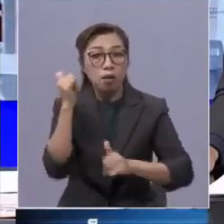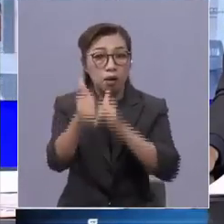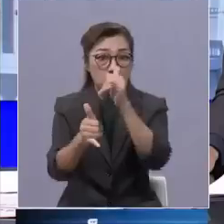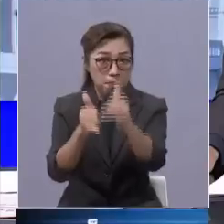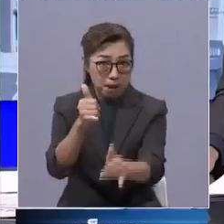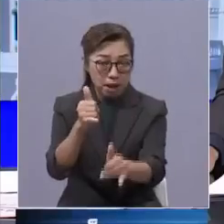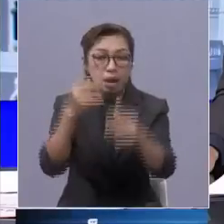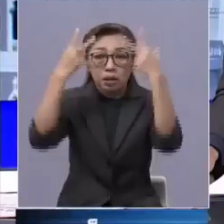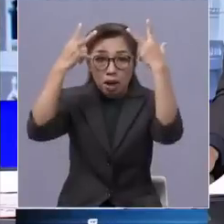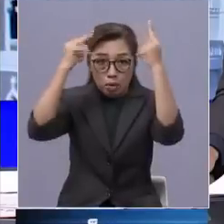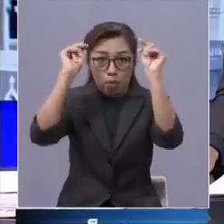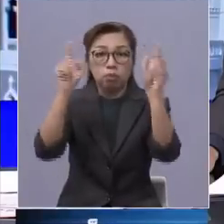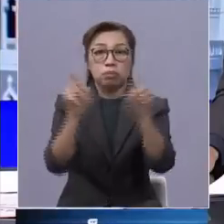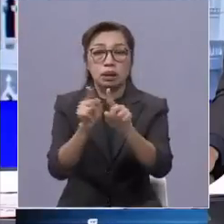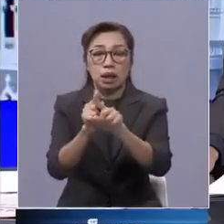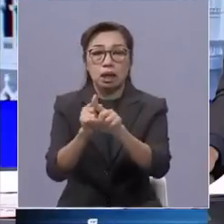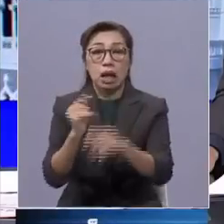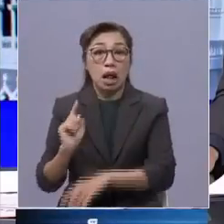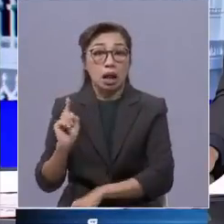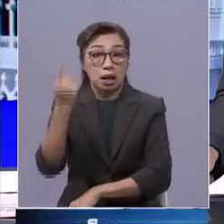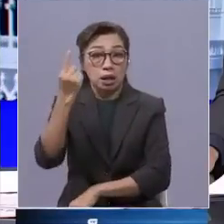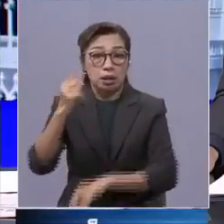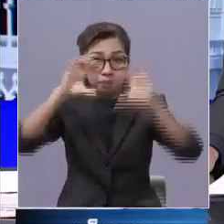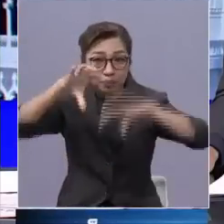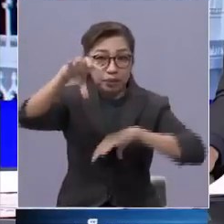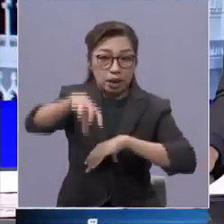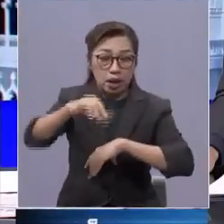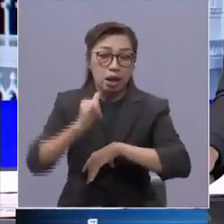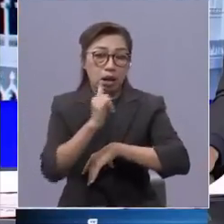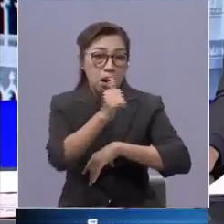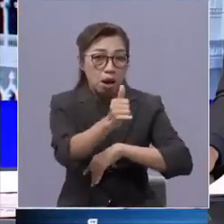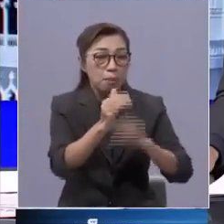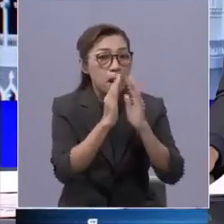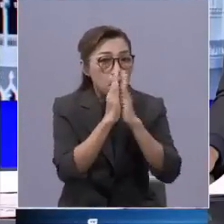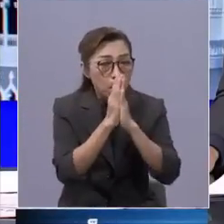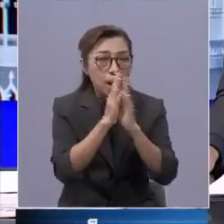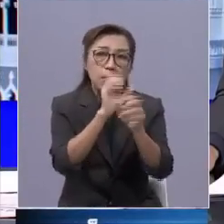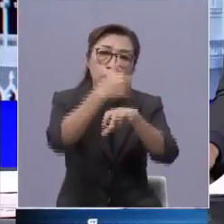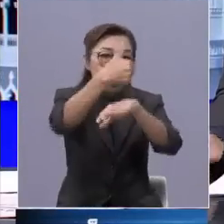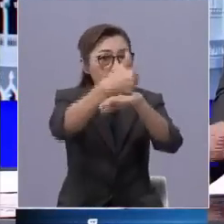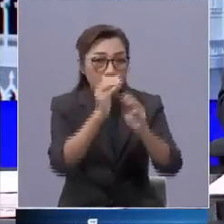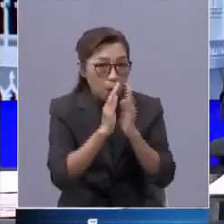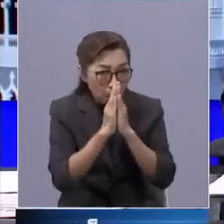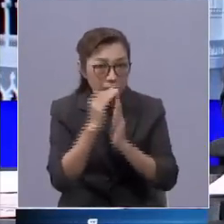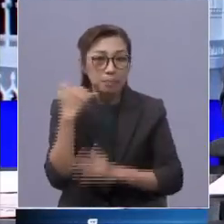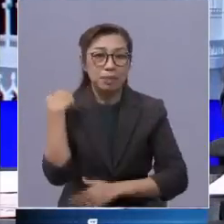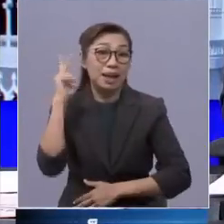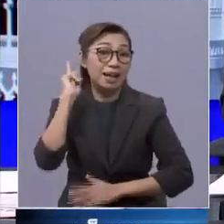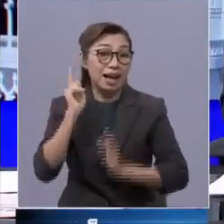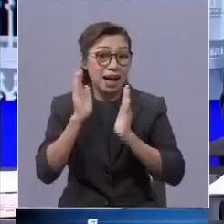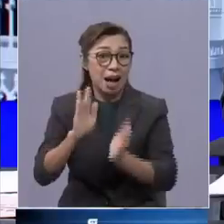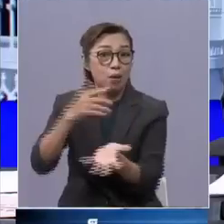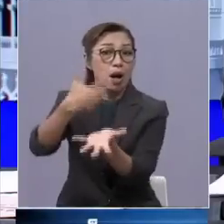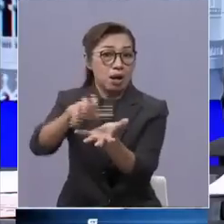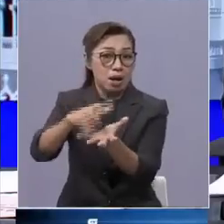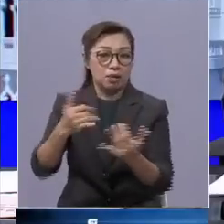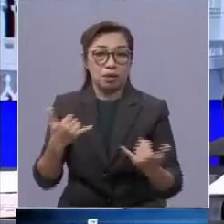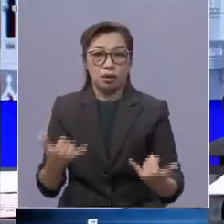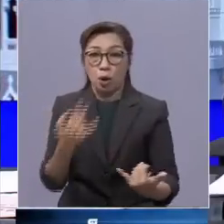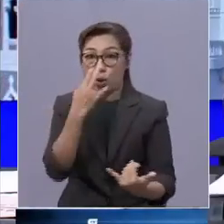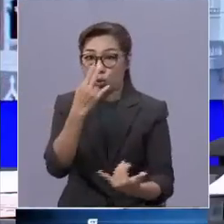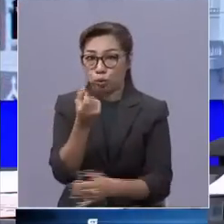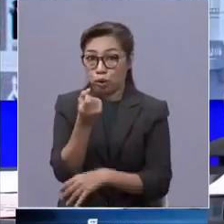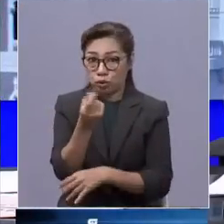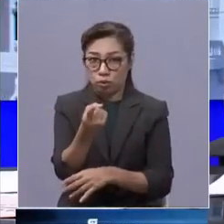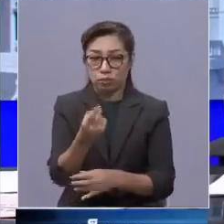เริ่มต้นวันโดยการกราบสักการะสิ่งศักดิ์สิทธิ์ประจำทำเนียบรัฐบาลดูความเคลื่อนไหวนี้กันหน่อยนะครับกับผู้สื่อข่าวของเราคุณพักคณันมุมานรายงานส